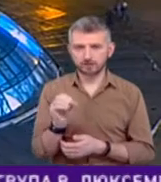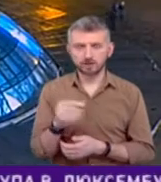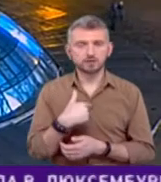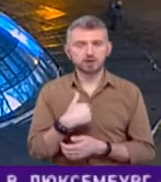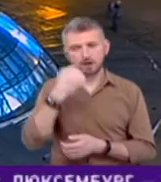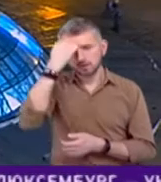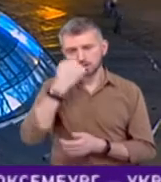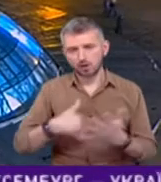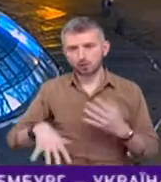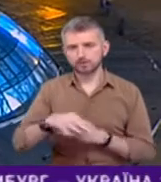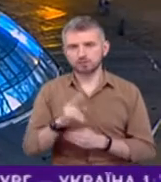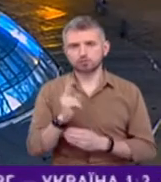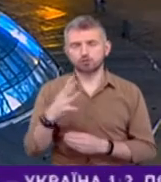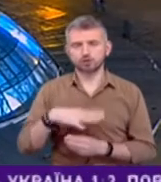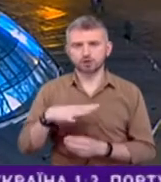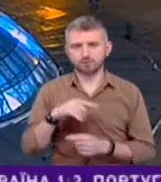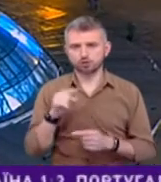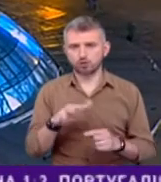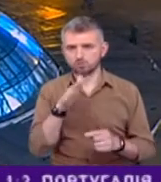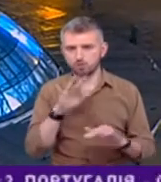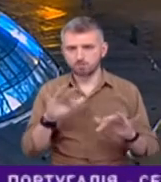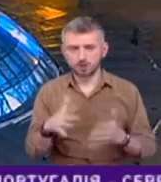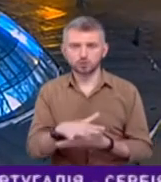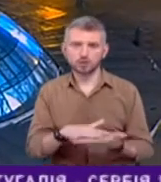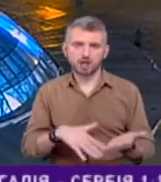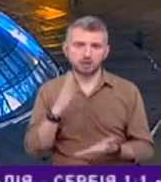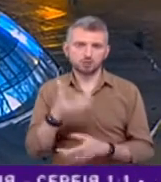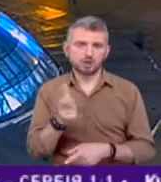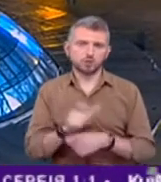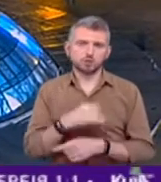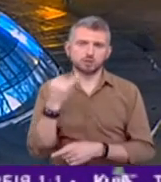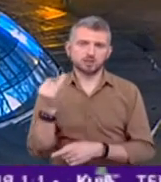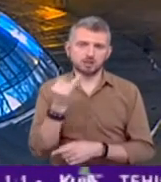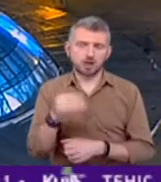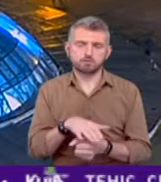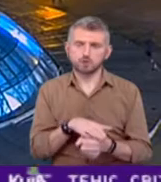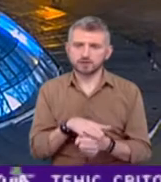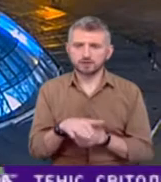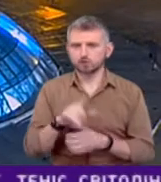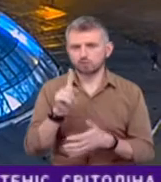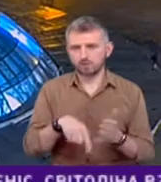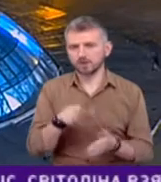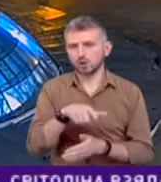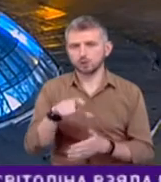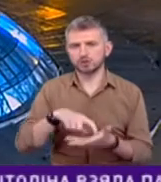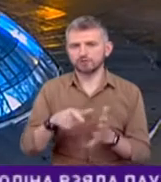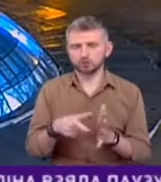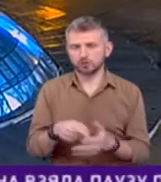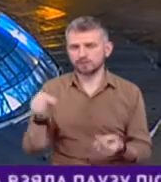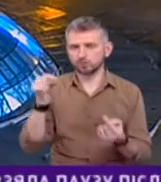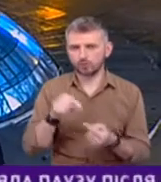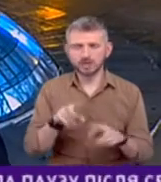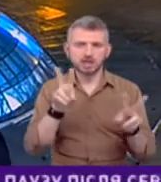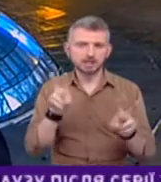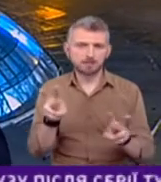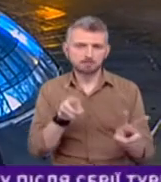щиро дякую всім, хто дочекався цього моменту. Далі буде дуже цікаво, дуже насичено. Повірте, люди в студії відповідні, і